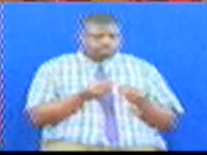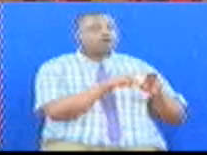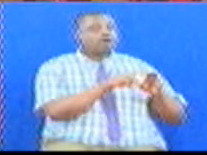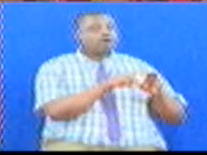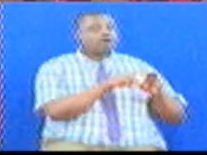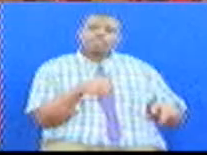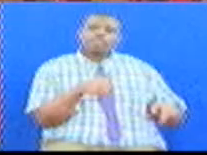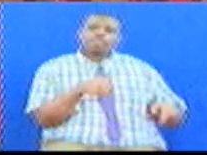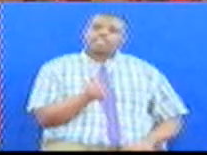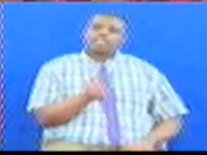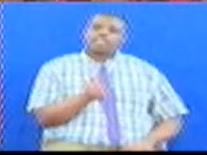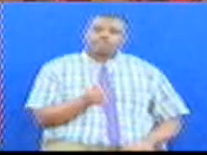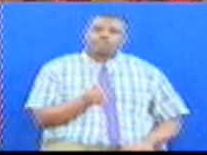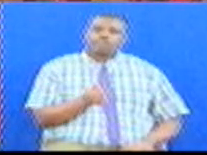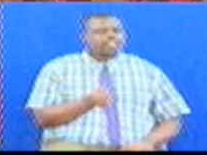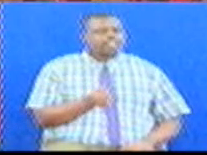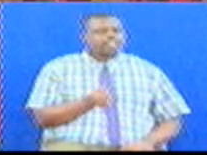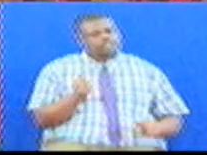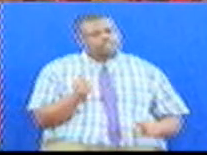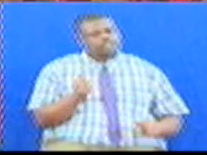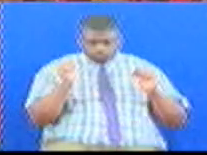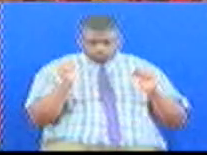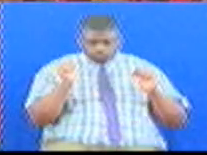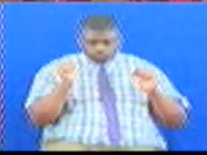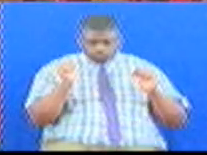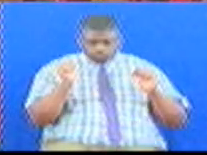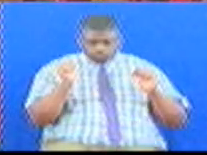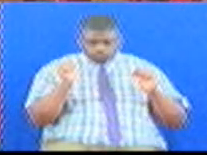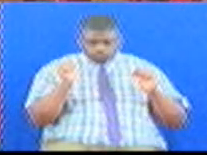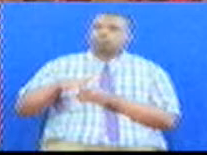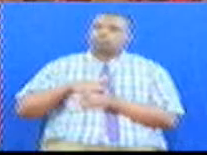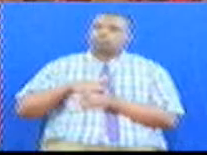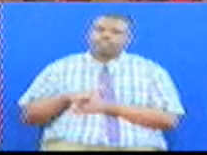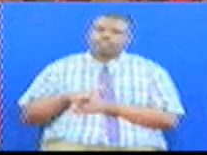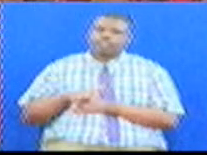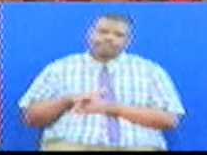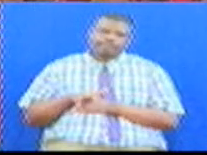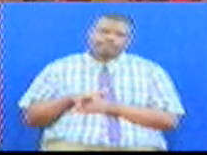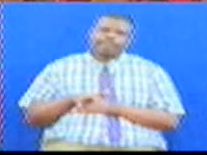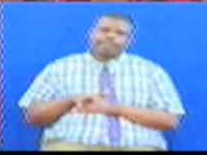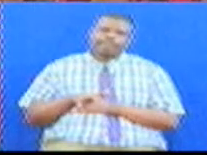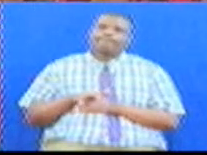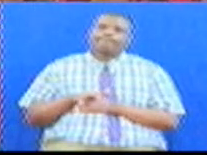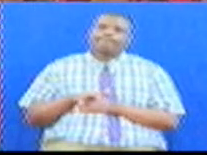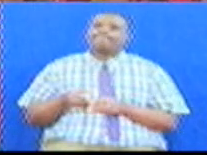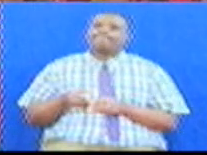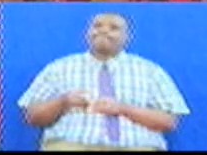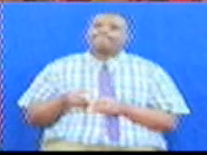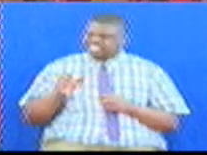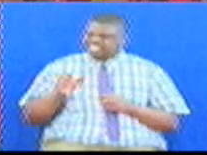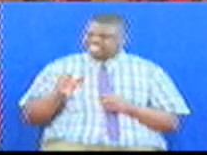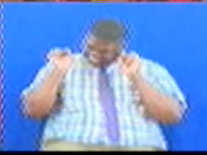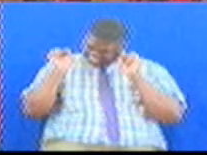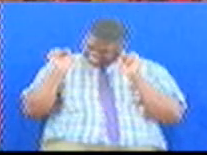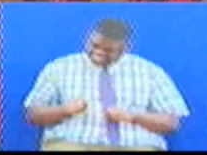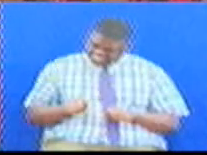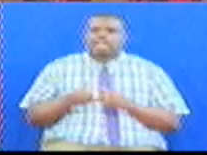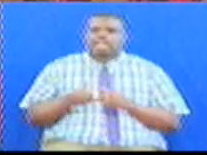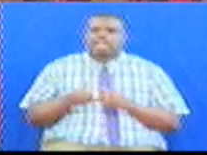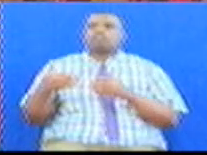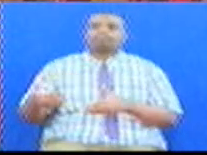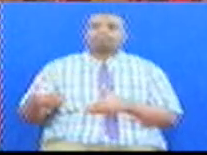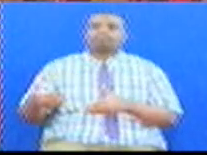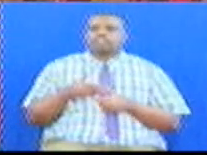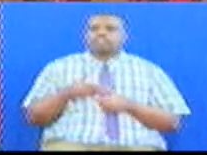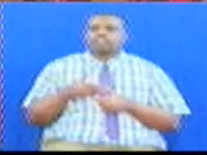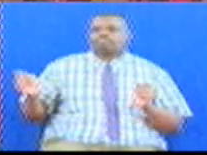mahakama yenyewe umeishurutisha kwa kutumia the court shall forfeit hiyo